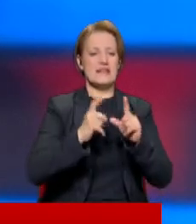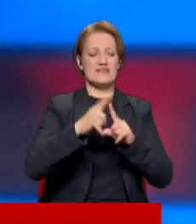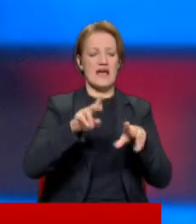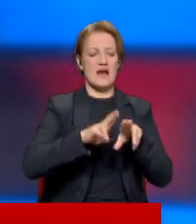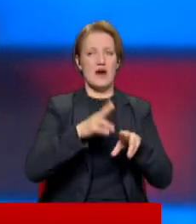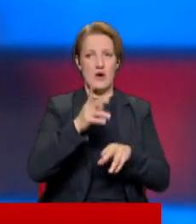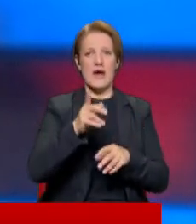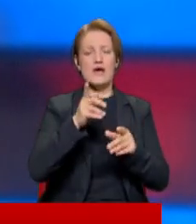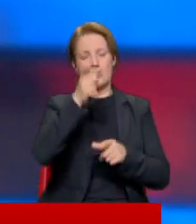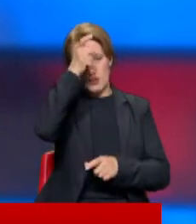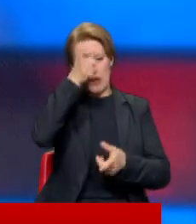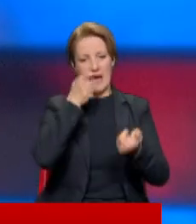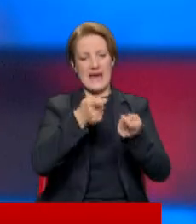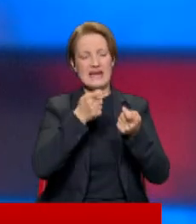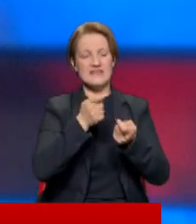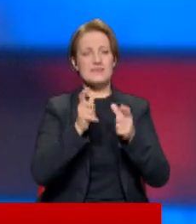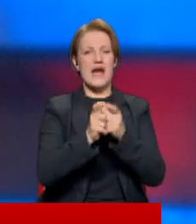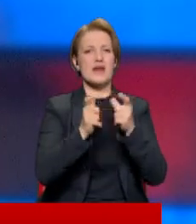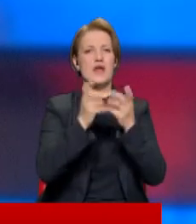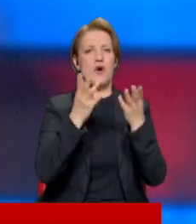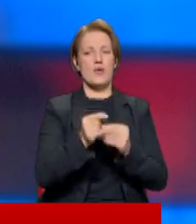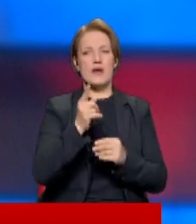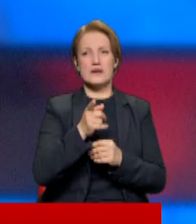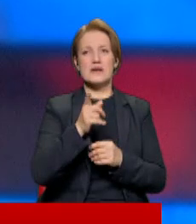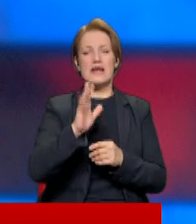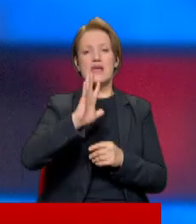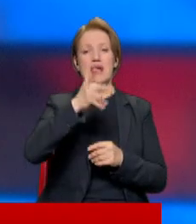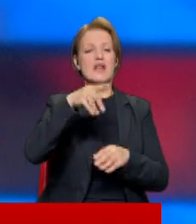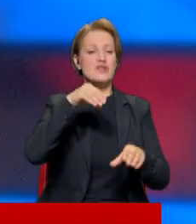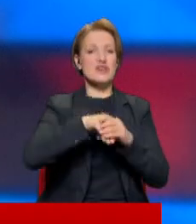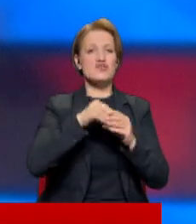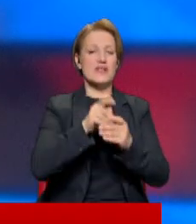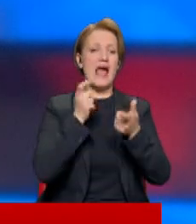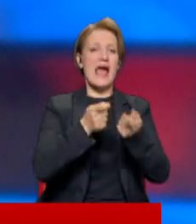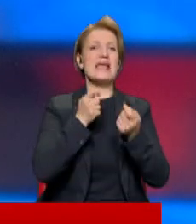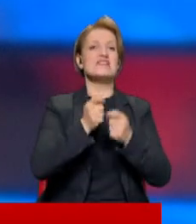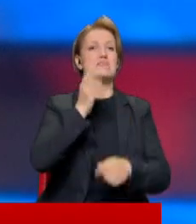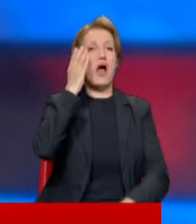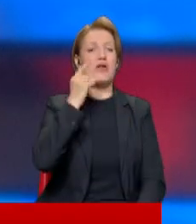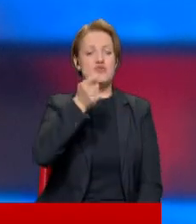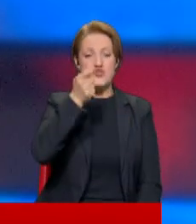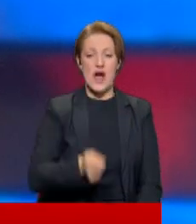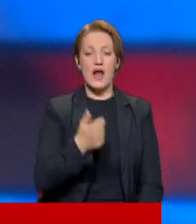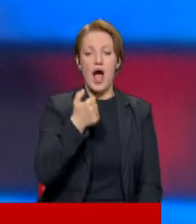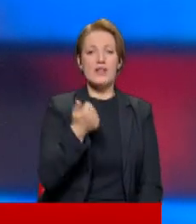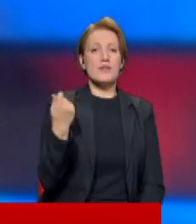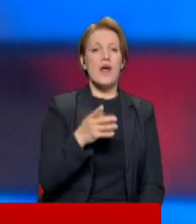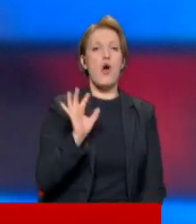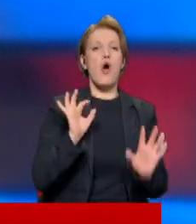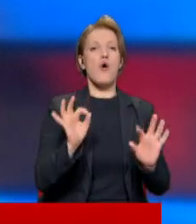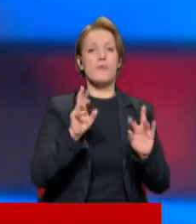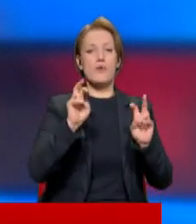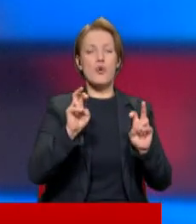Örgütü olarak Türk Eğitim Derneği olarak son çalışmamızda gelecek için yeni bir eğitim anlayışı şart dedik ve 6 tane önemli konuyu ele aldık